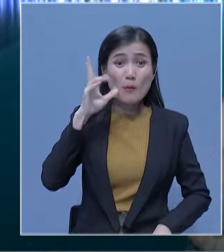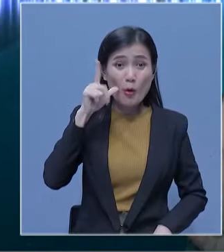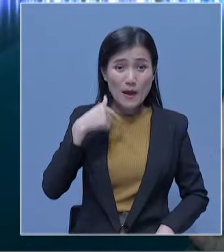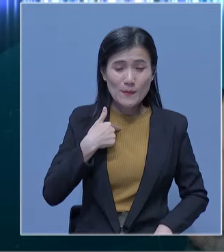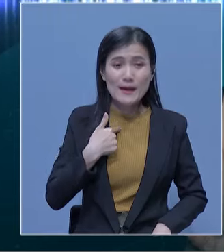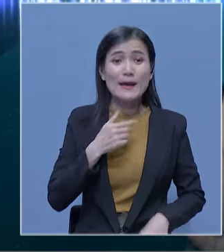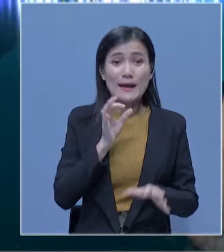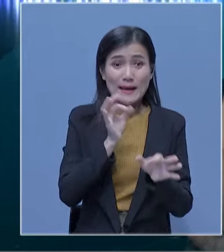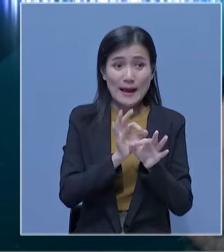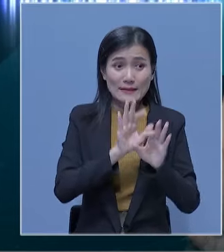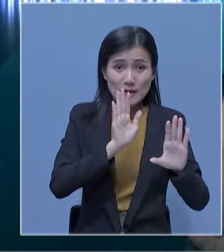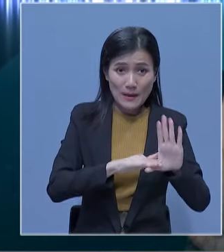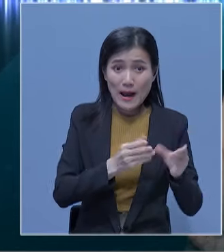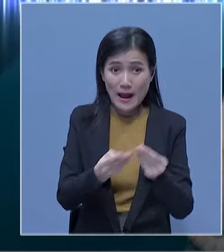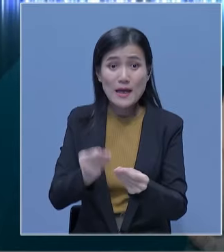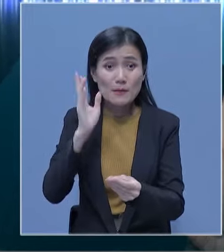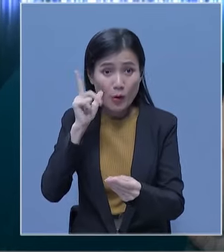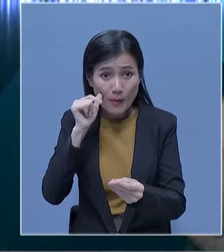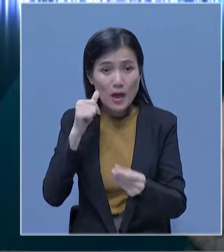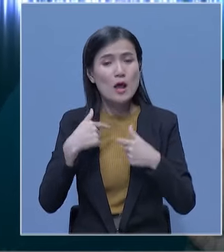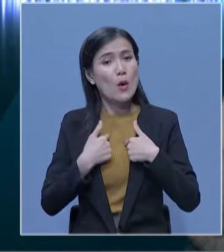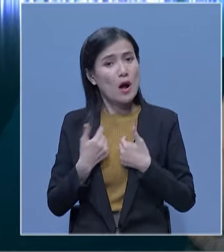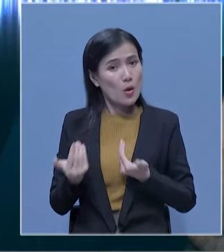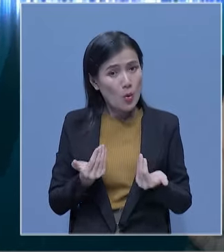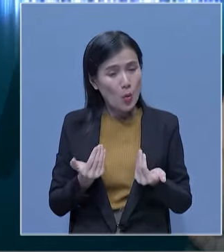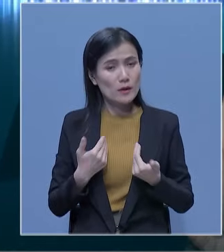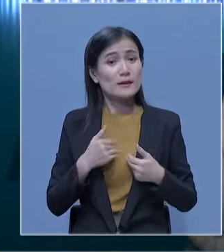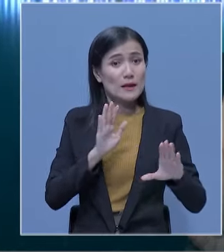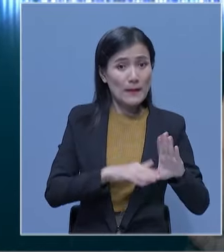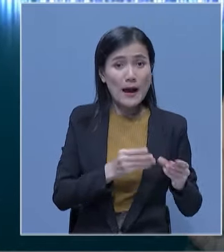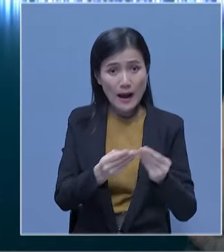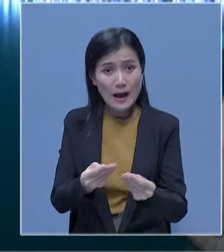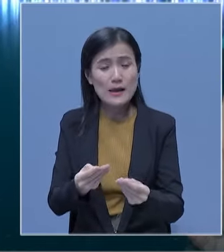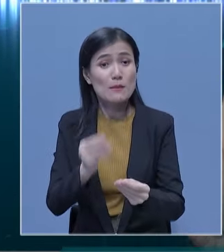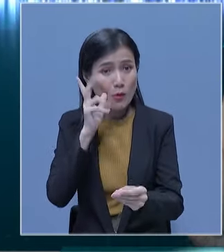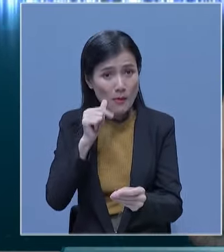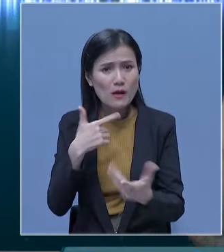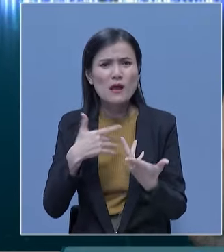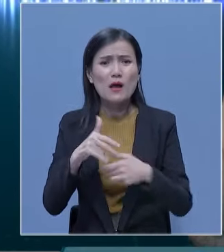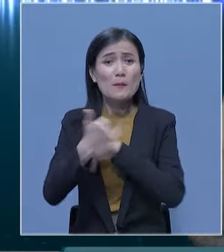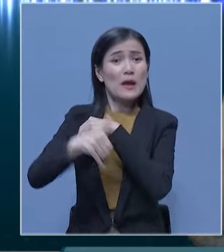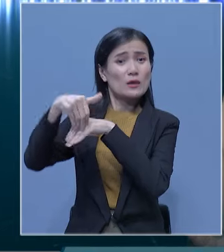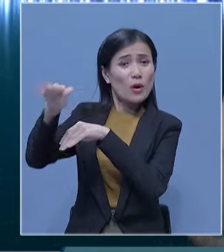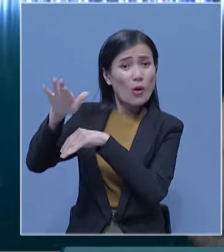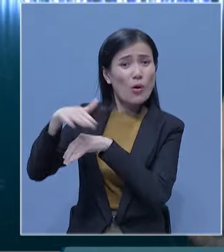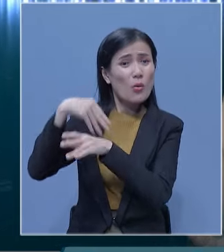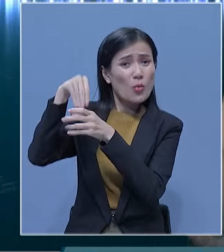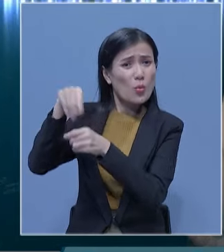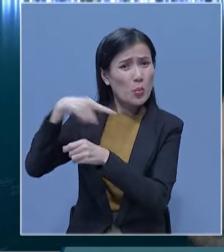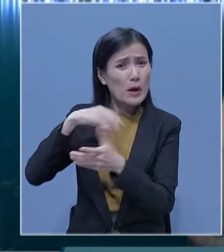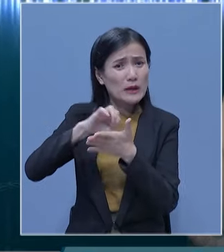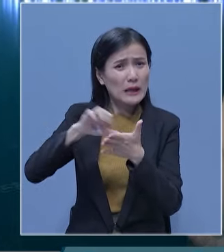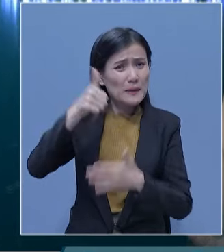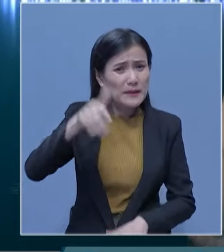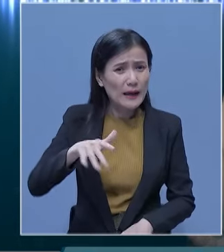ให้กับลูกหรือว่าลูกเปิดบัญชีให้กับพ่อแม่รวมไปถึงกลุ่มคนที่เขาอยู่ต่างประเทศอะค่ะอาจจะไม่สะดวกในการแก้ไขตรงนี้ท่านชี้